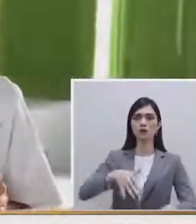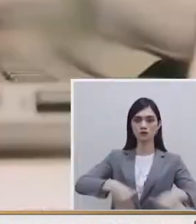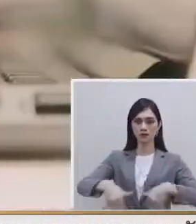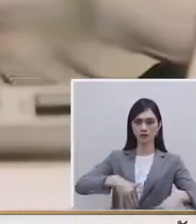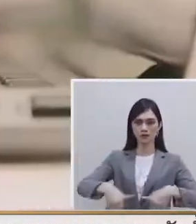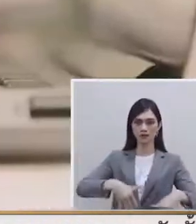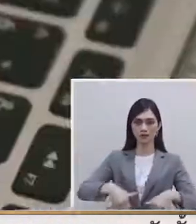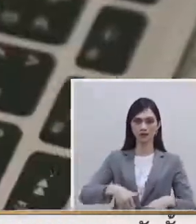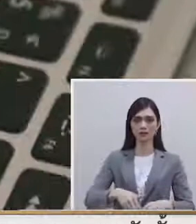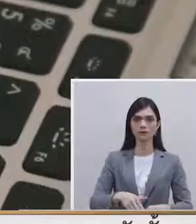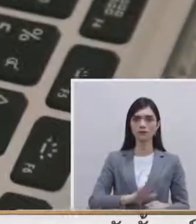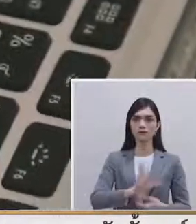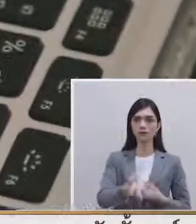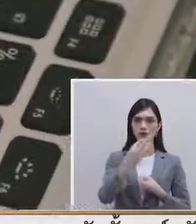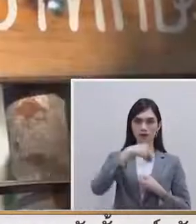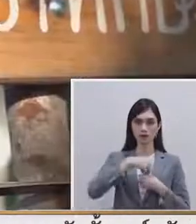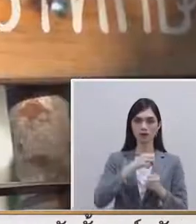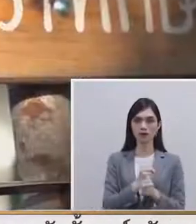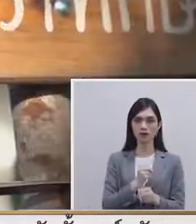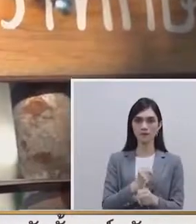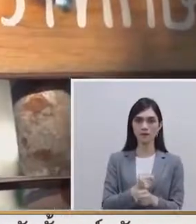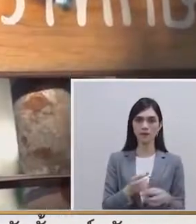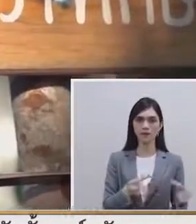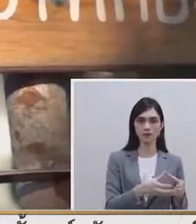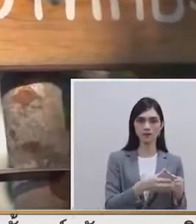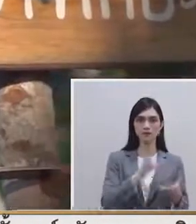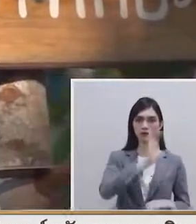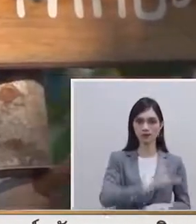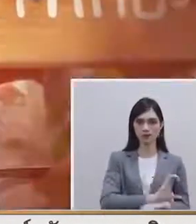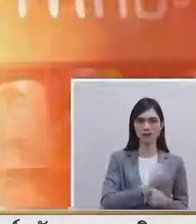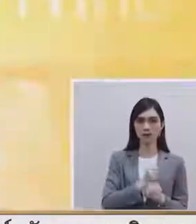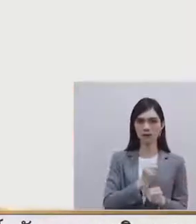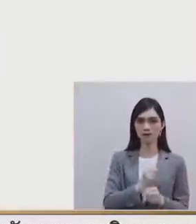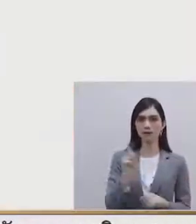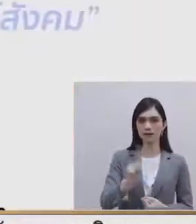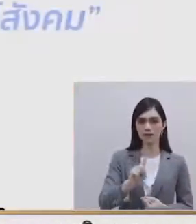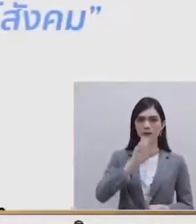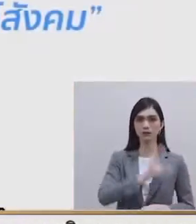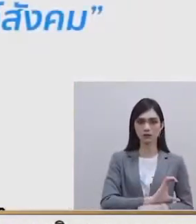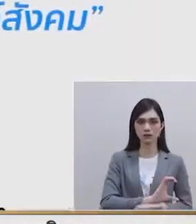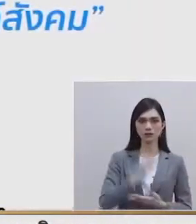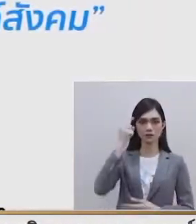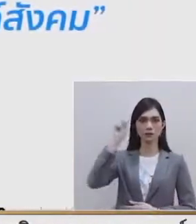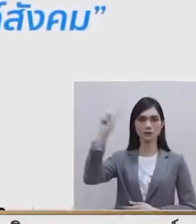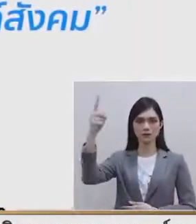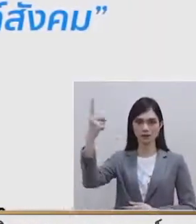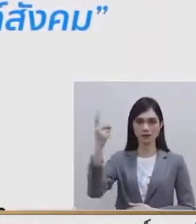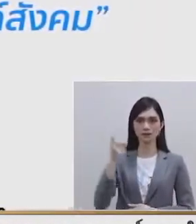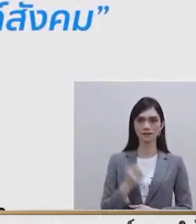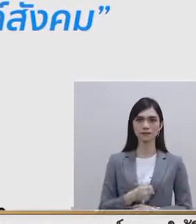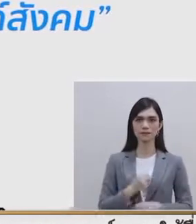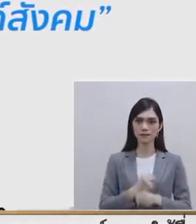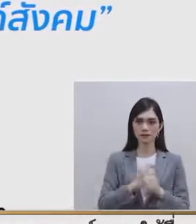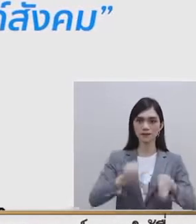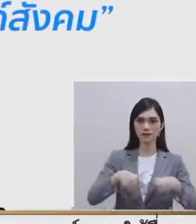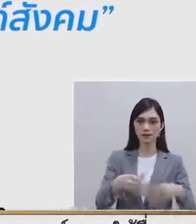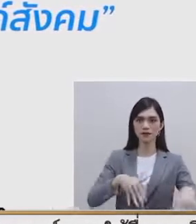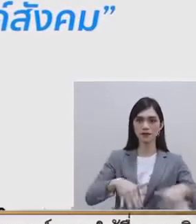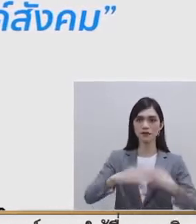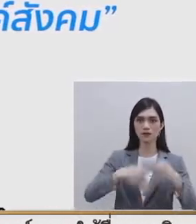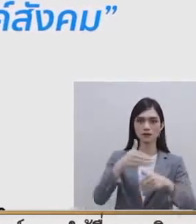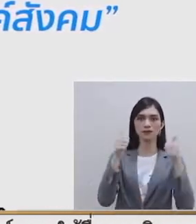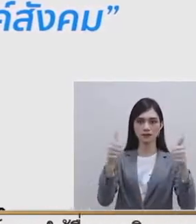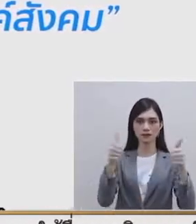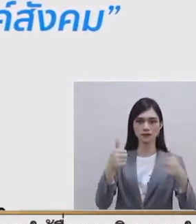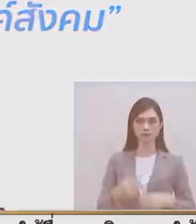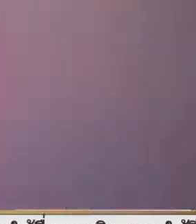นโดยยึดมั่นในการพัฒนาองค์กรสู่การเป็นกองทุนสร้างสรรค์สื่อสื่อสร้างสรรค์สัง